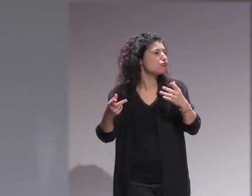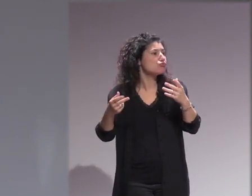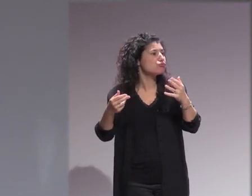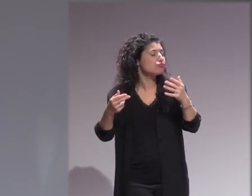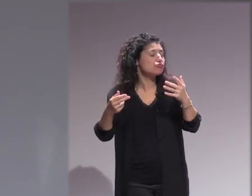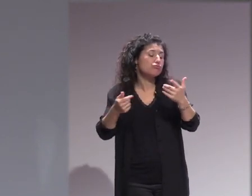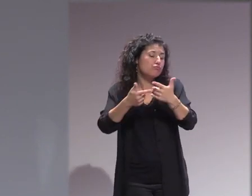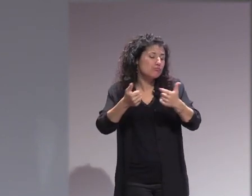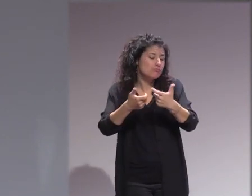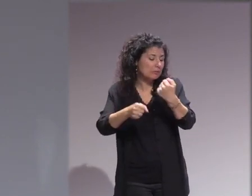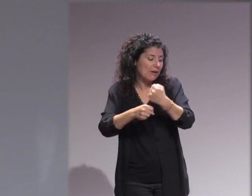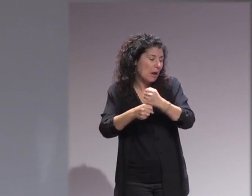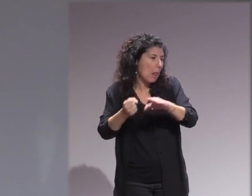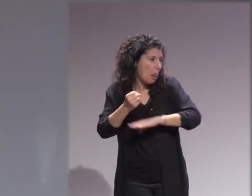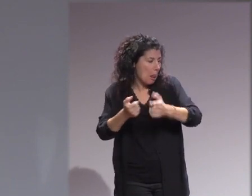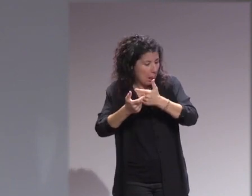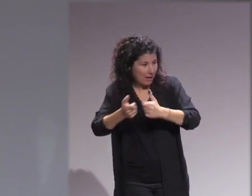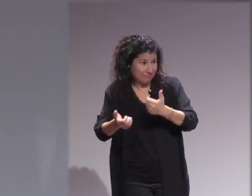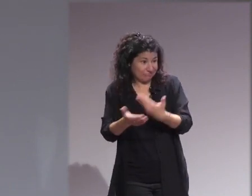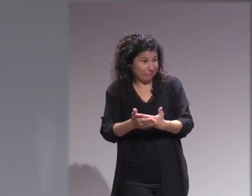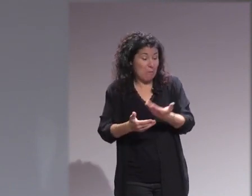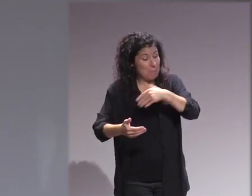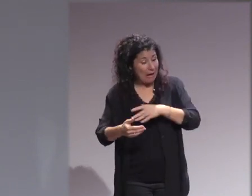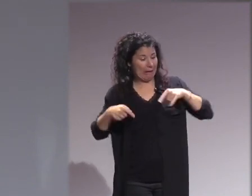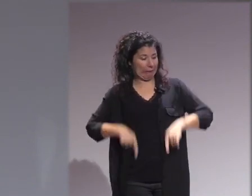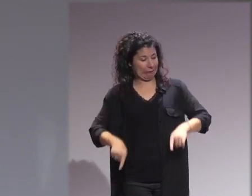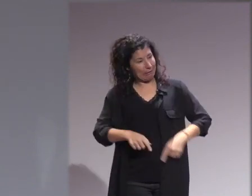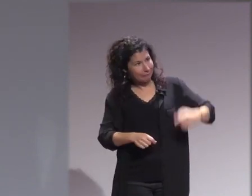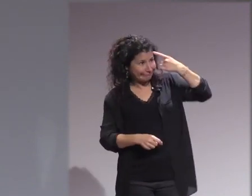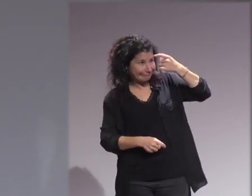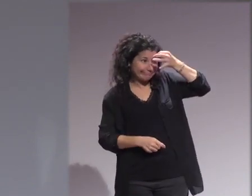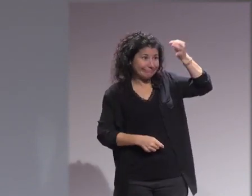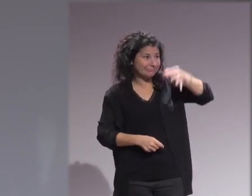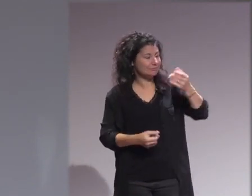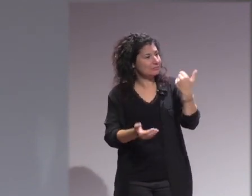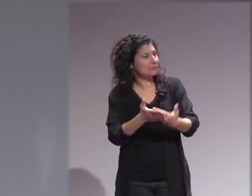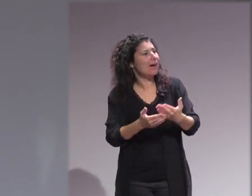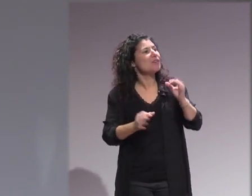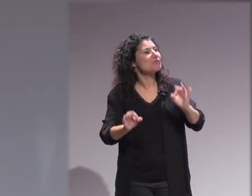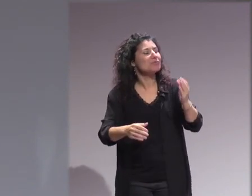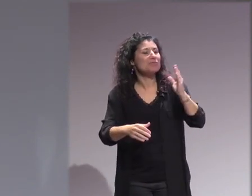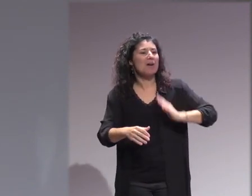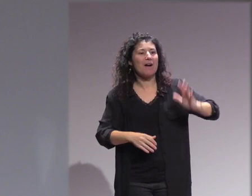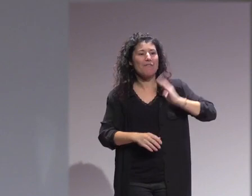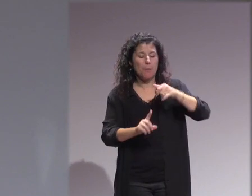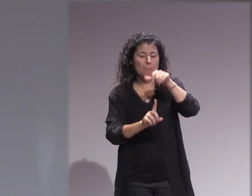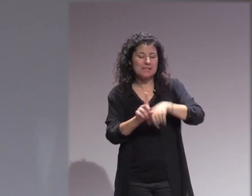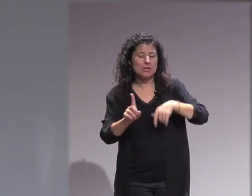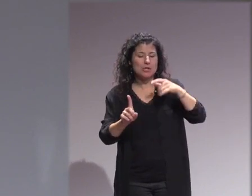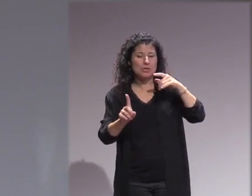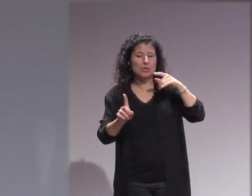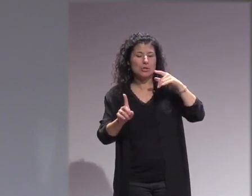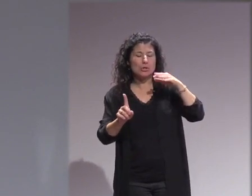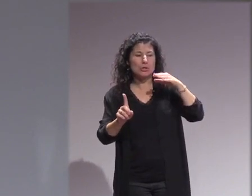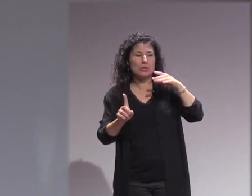de sous-division qui a été créée, ou en tout cas une idée a germé chez Debré, qui était alors le préfet de